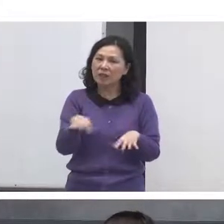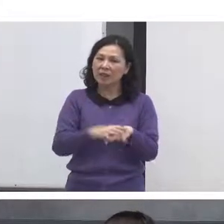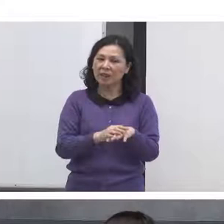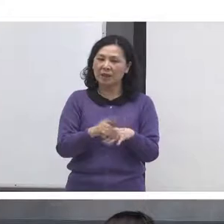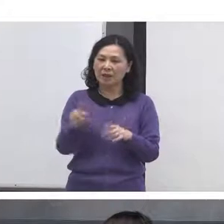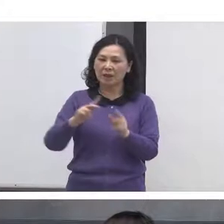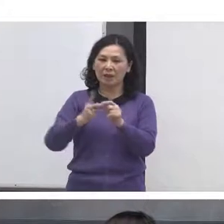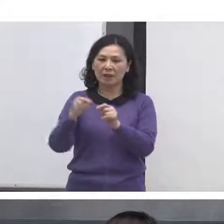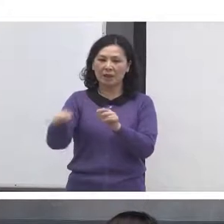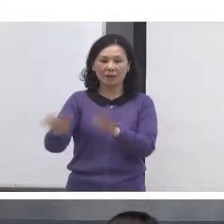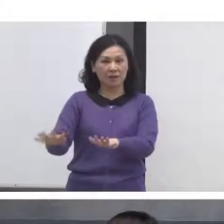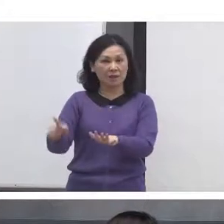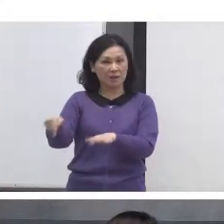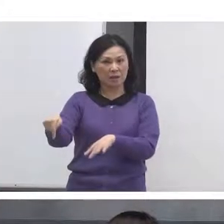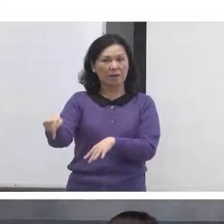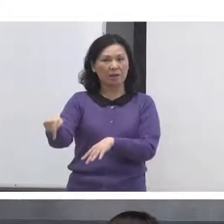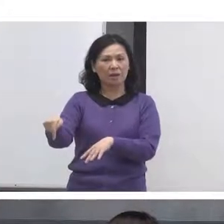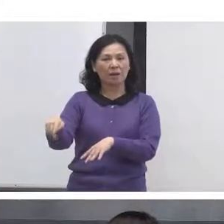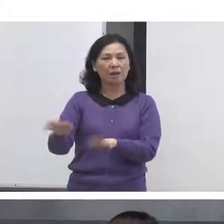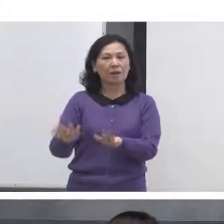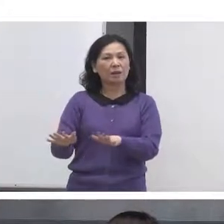代